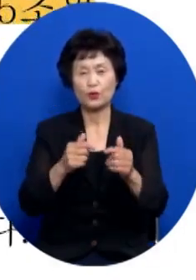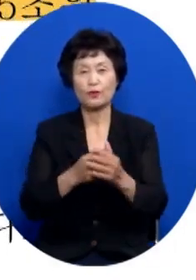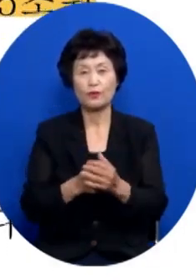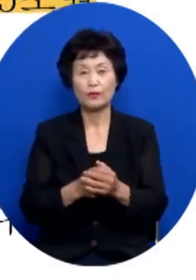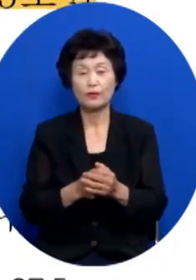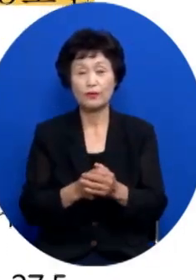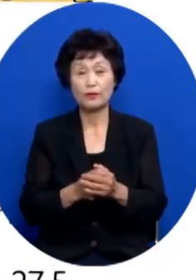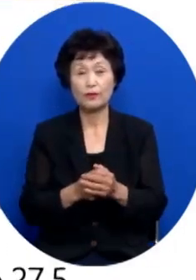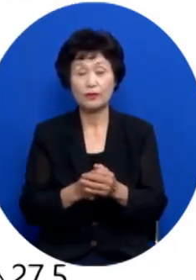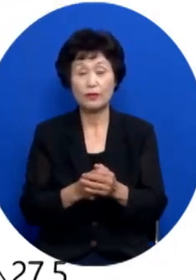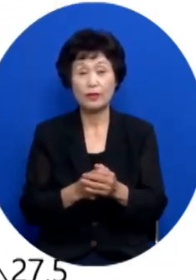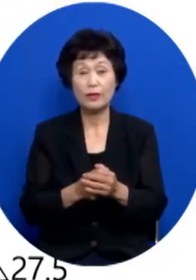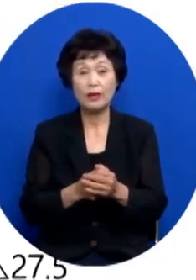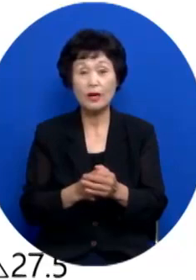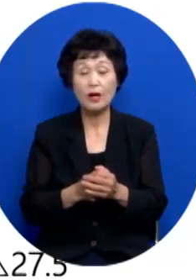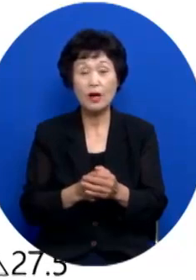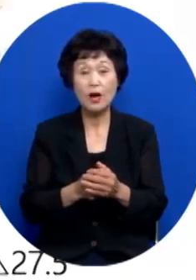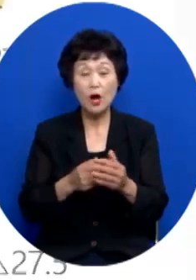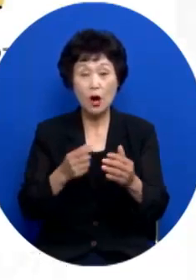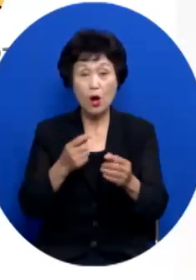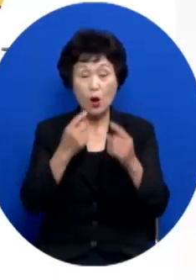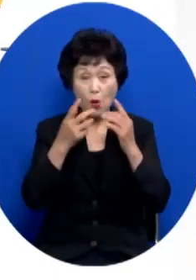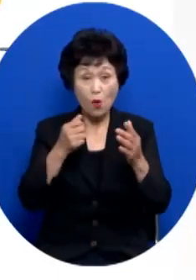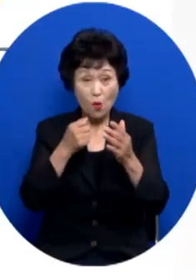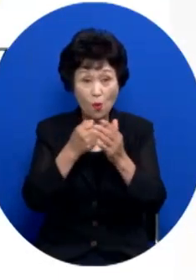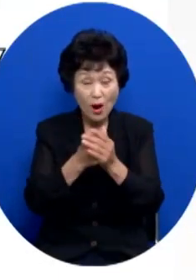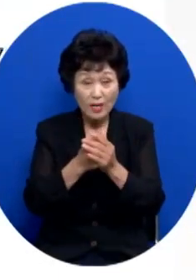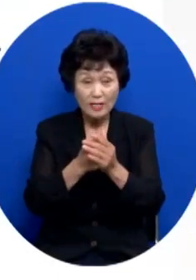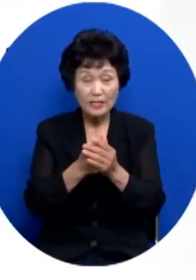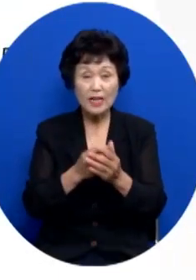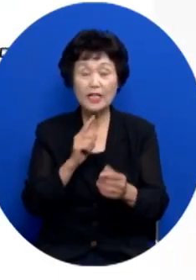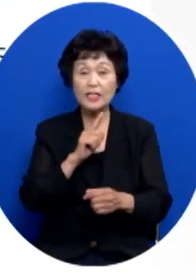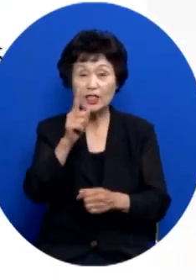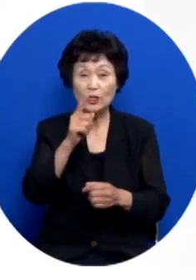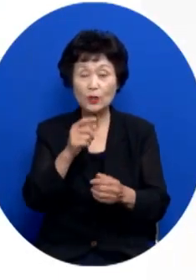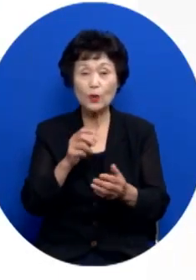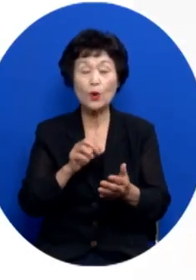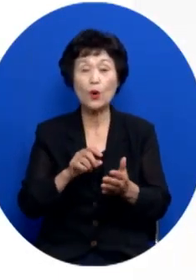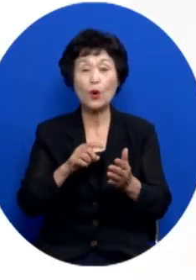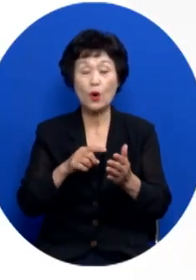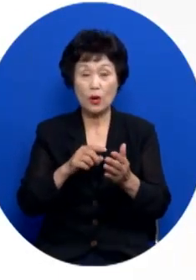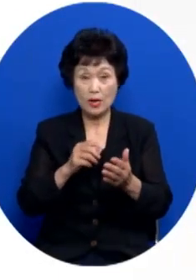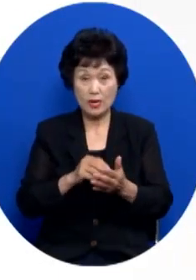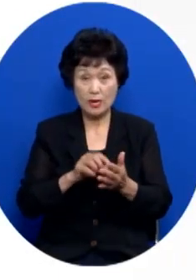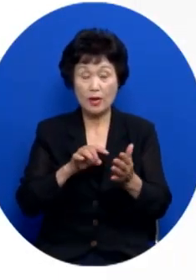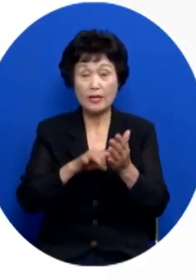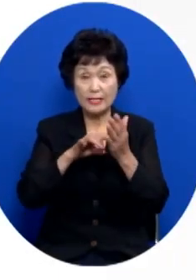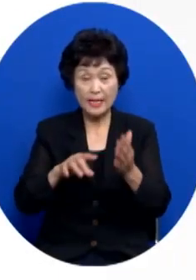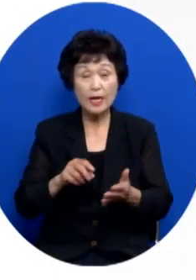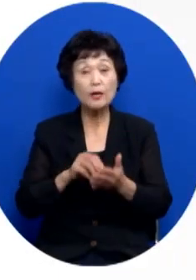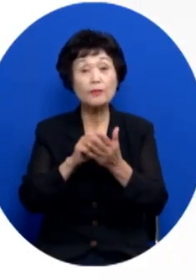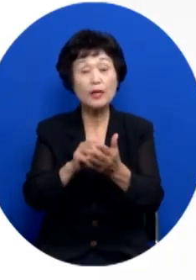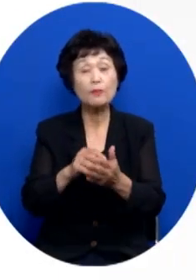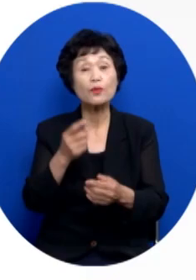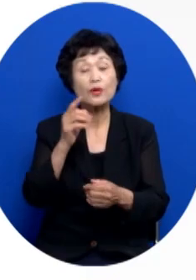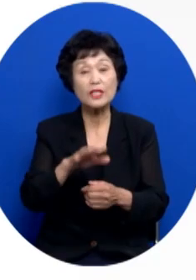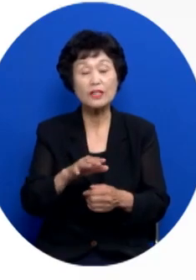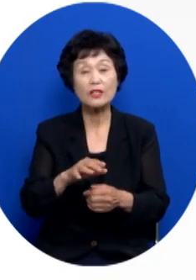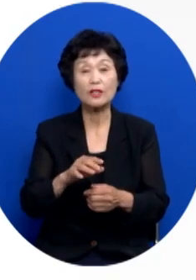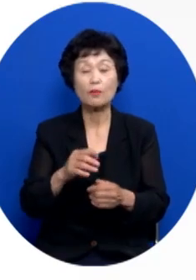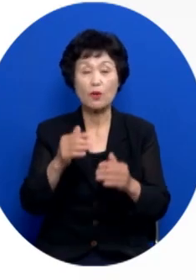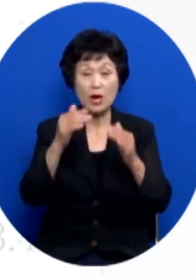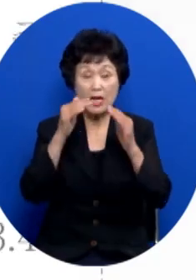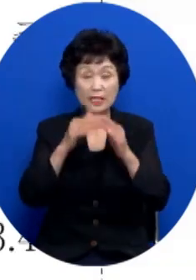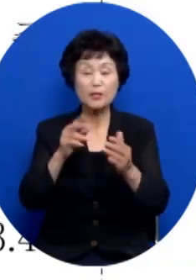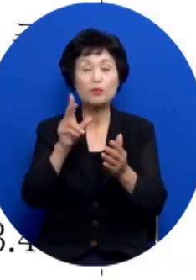나타났습니다. 기재부는 확정신고 납부세액의 증가로 종합소득세가 증가했지만 부동산 거래 감소 등 양도소득세가